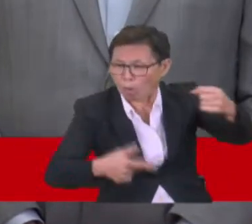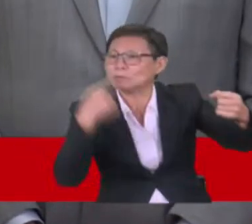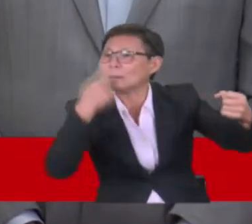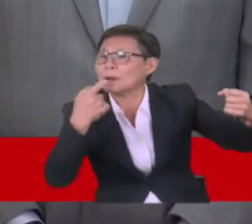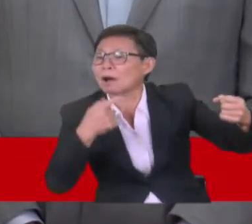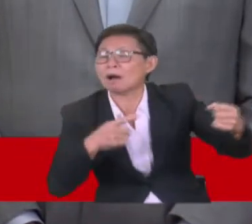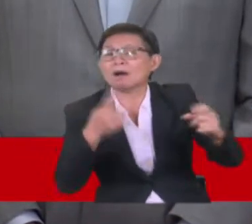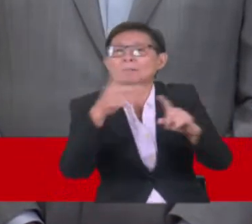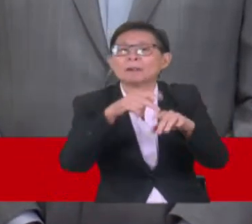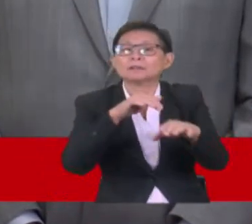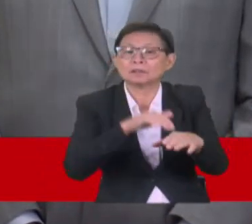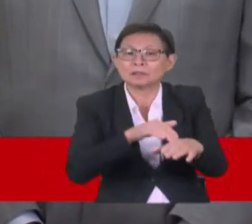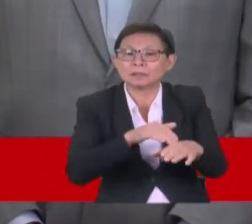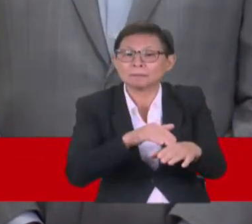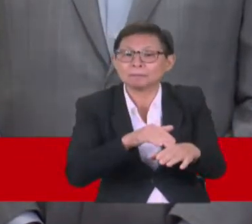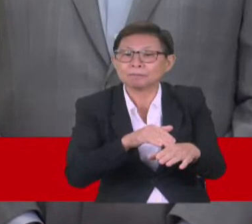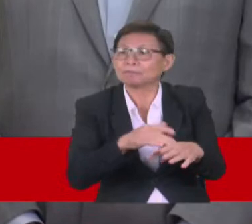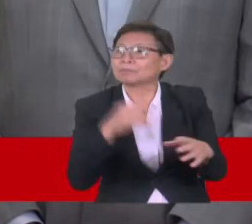tugas